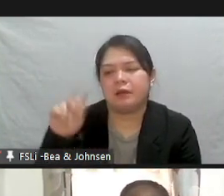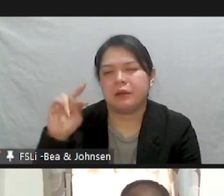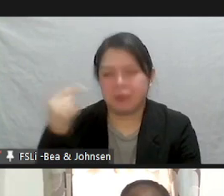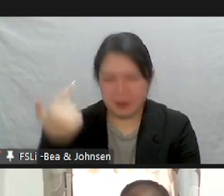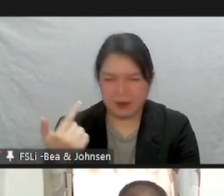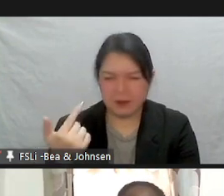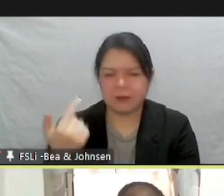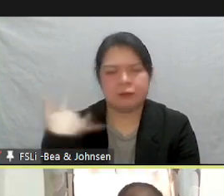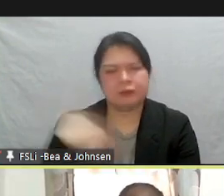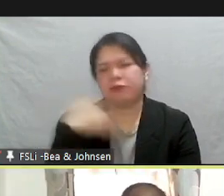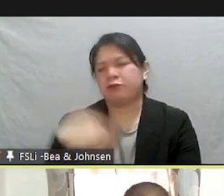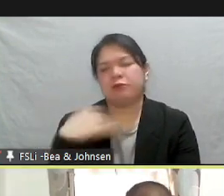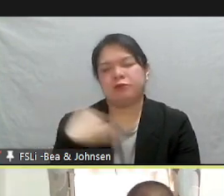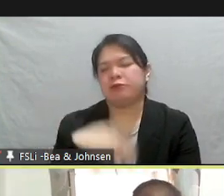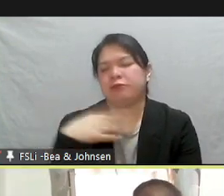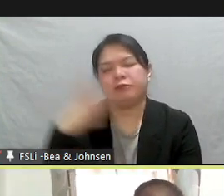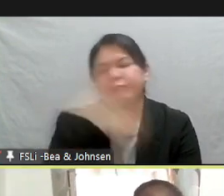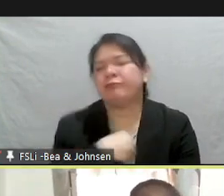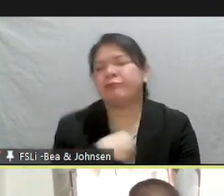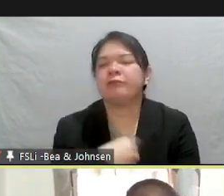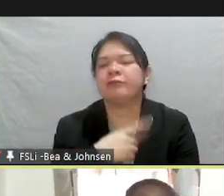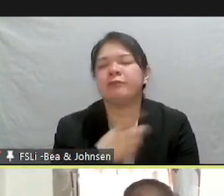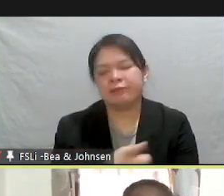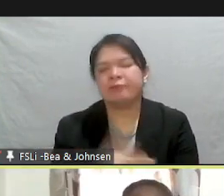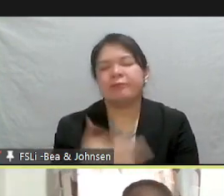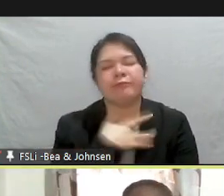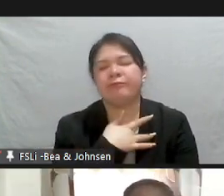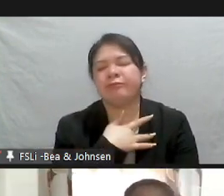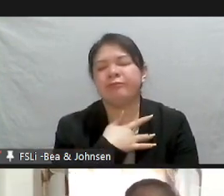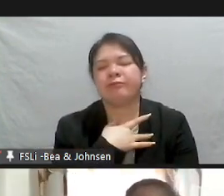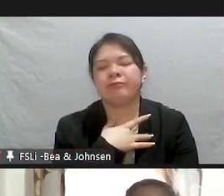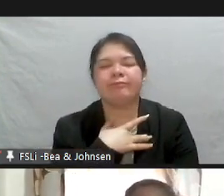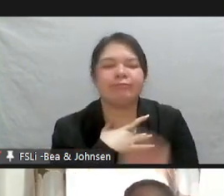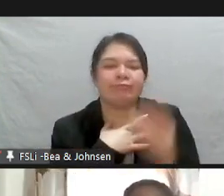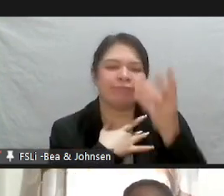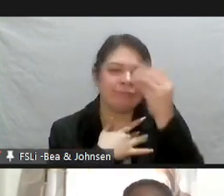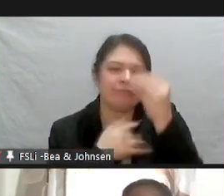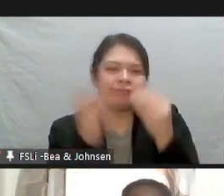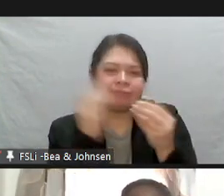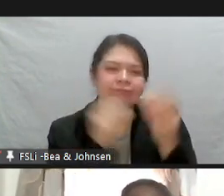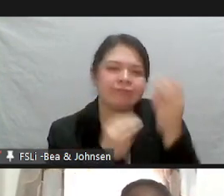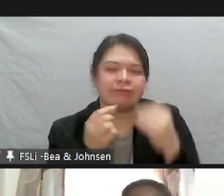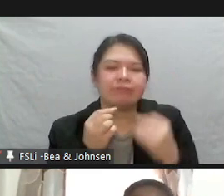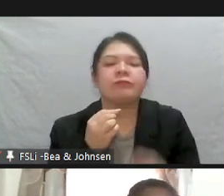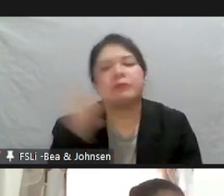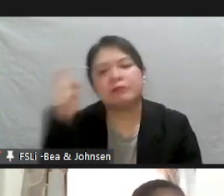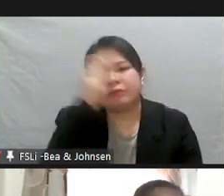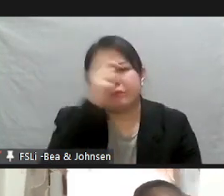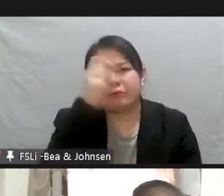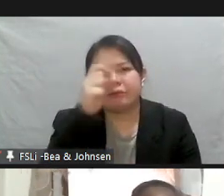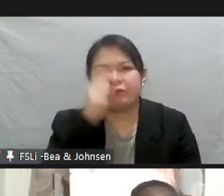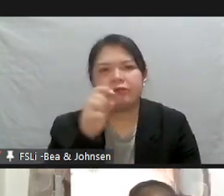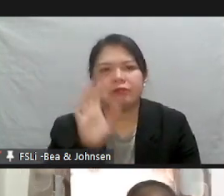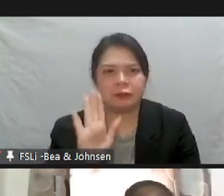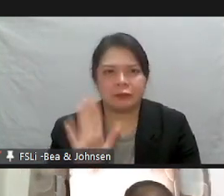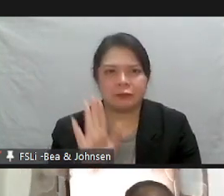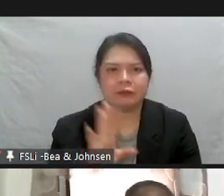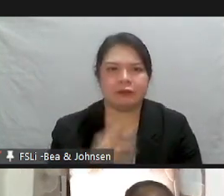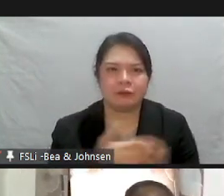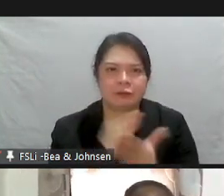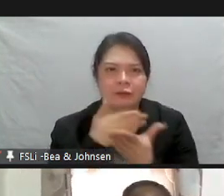ngayong araw at ang ibansan ano, ang dami naming napulot na karunungan mula sa inyong